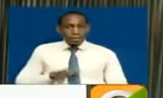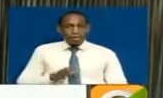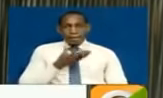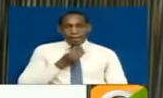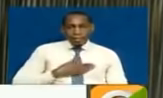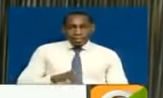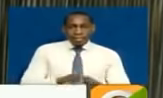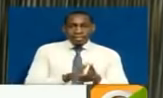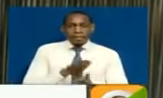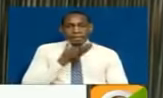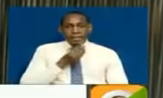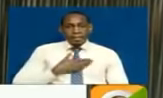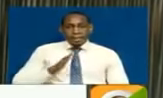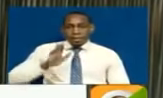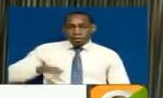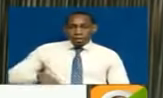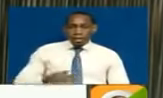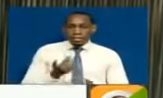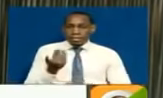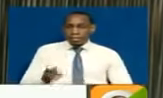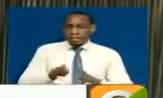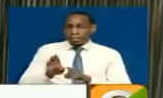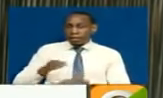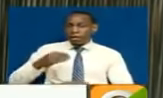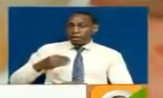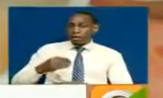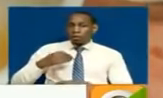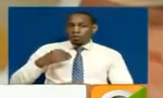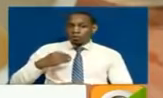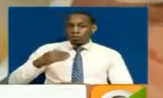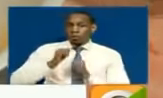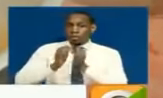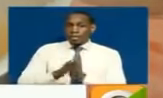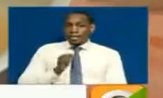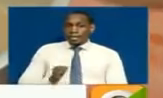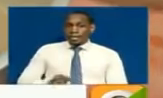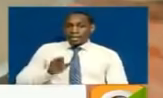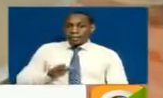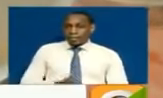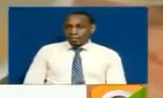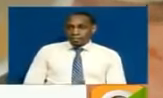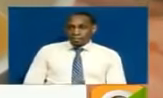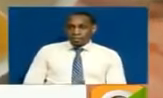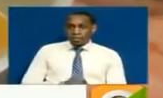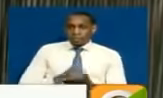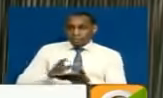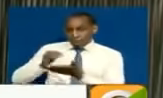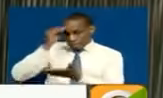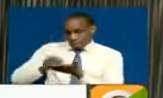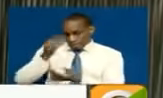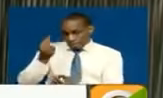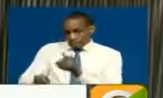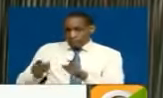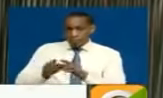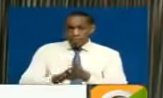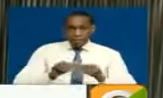babangu pia. Juu babangu alikuwa last born, so alikuwa sana sana yeye ndio ako na nyanya. So akajifunzia upishi hapo,